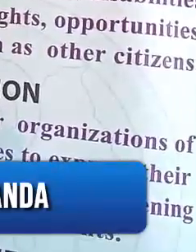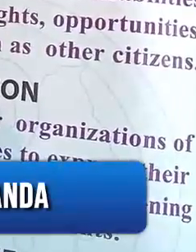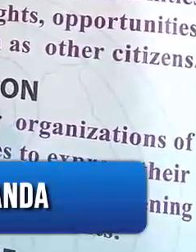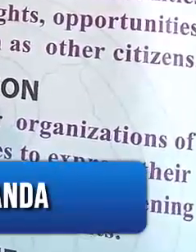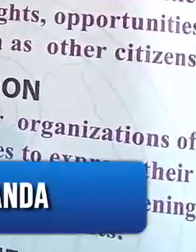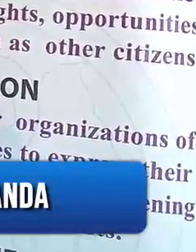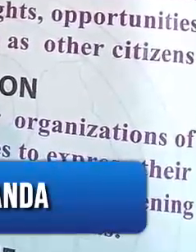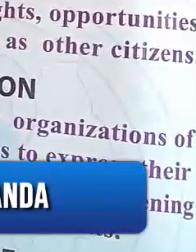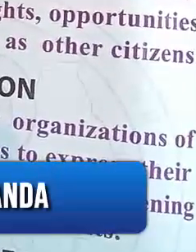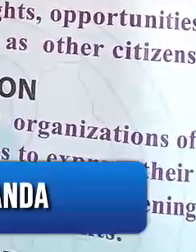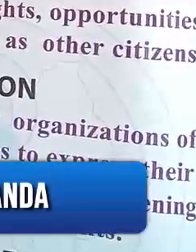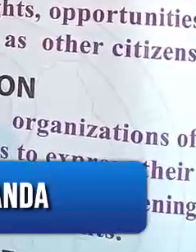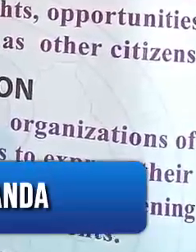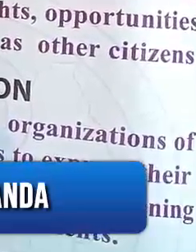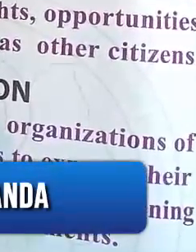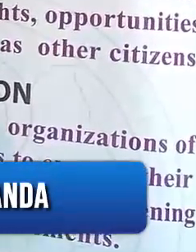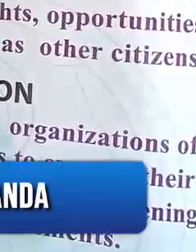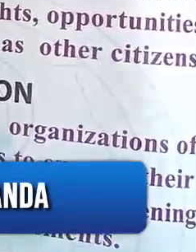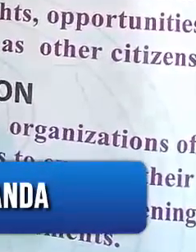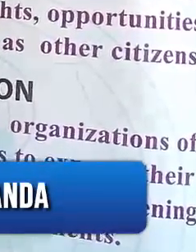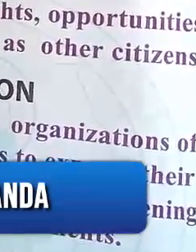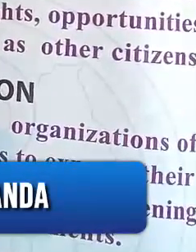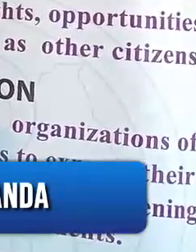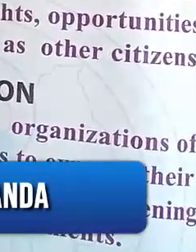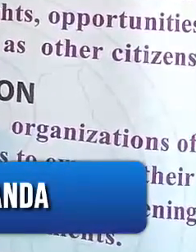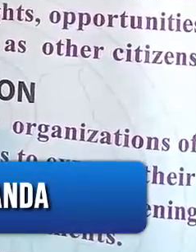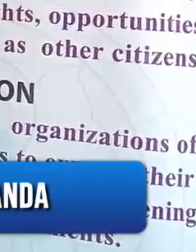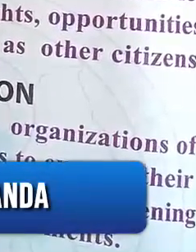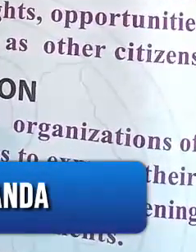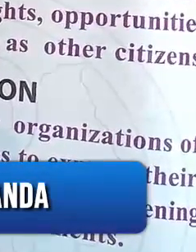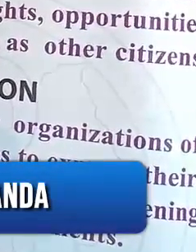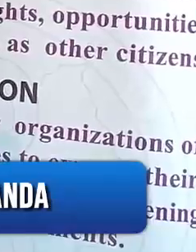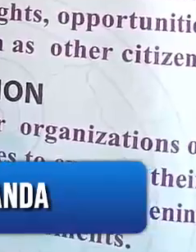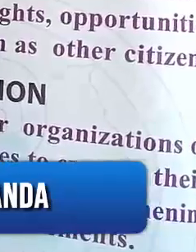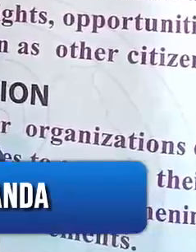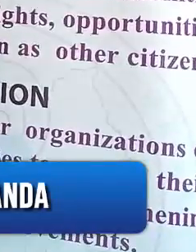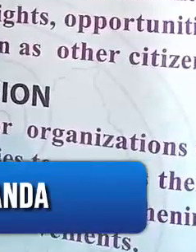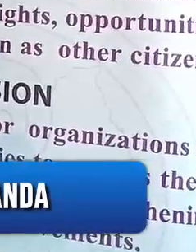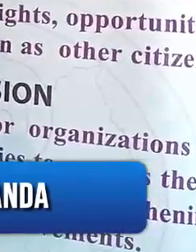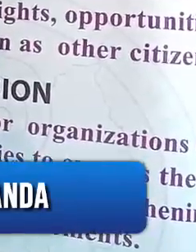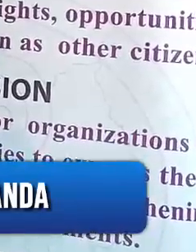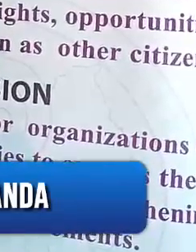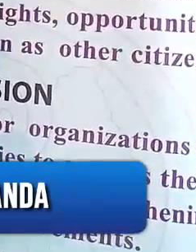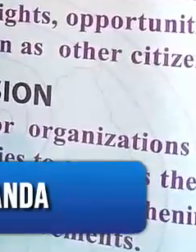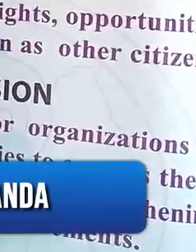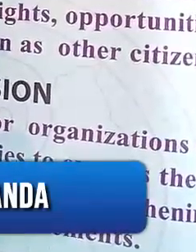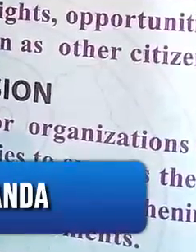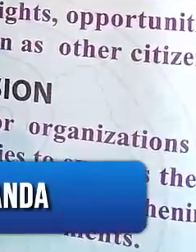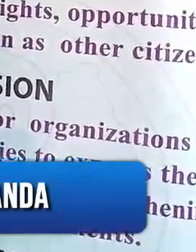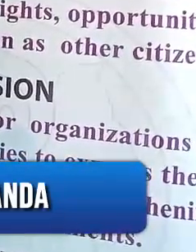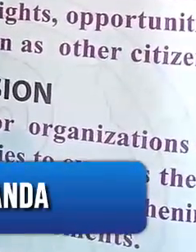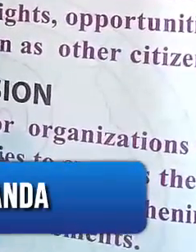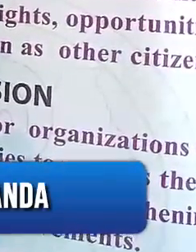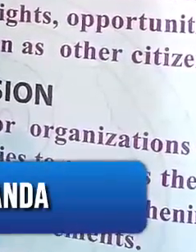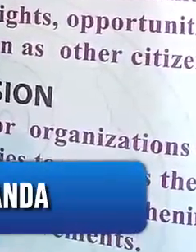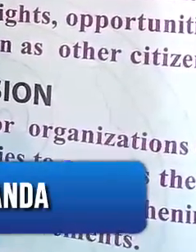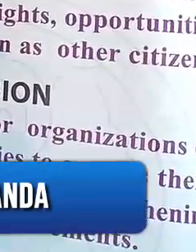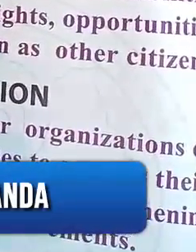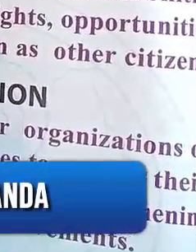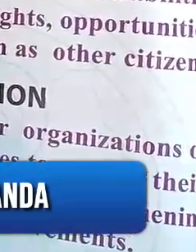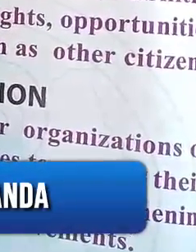bakabyumva bakabishyira mu ngengo y'imari kuko kubisana bakabikosora ni ibintu byoroshye cyane nuko abantu